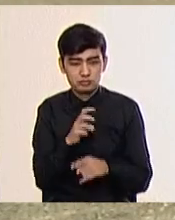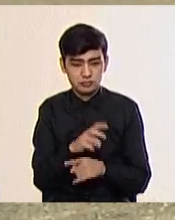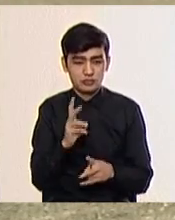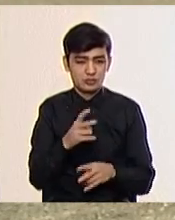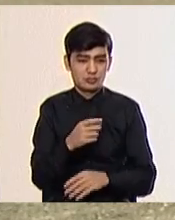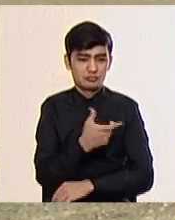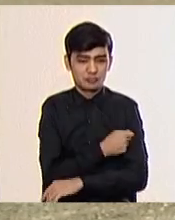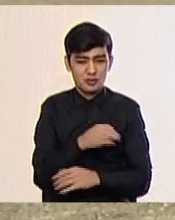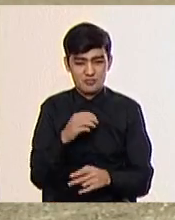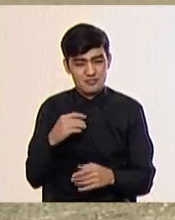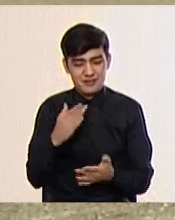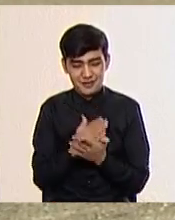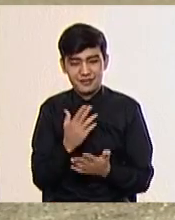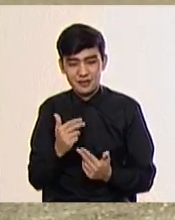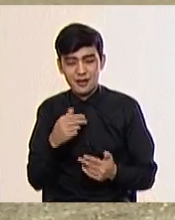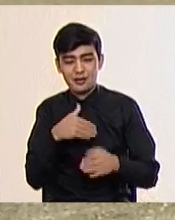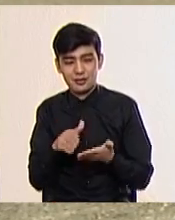кто отказывается. Поэтому